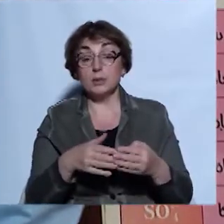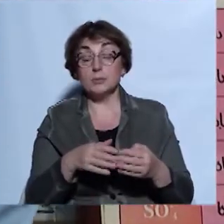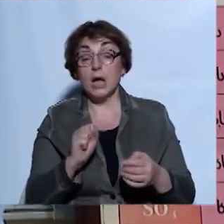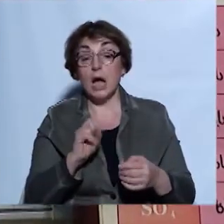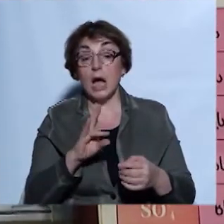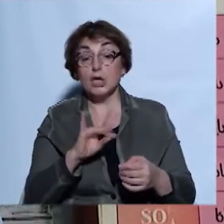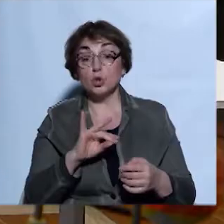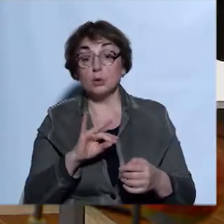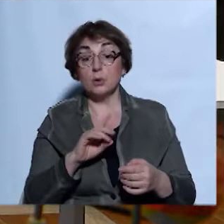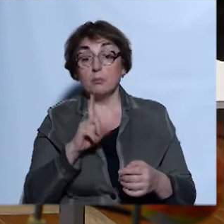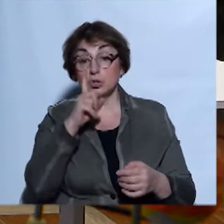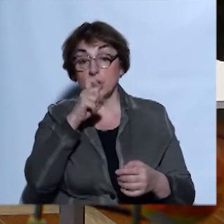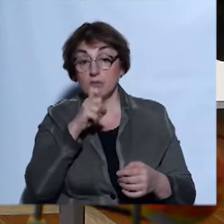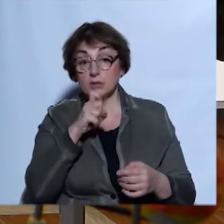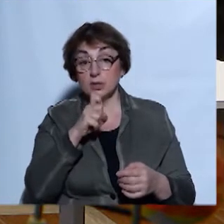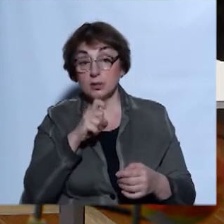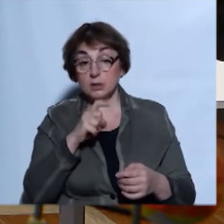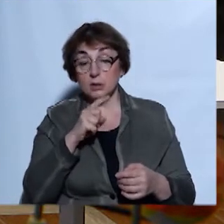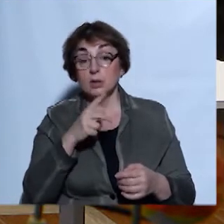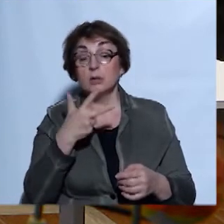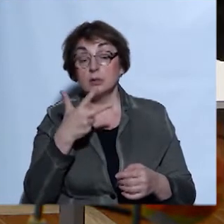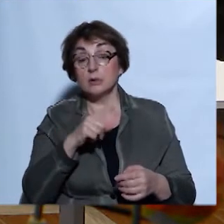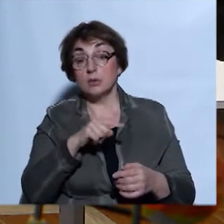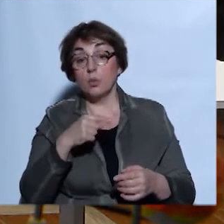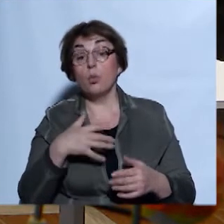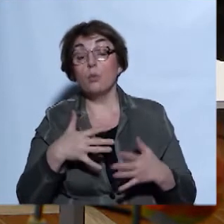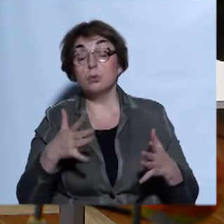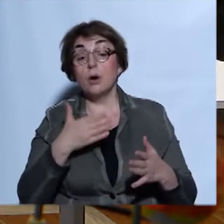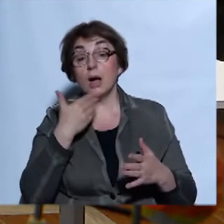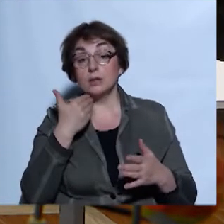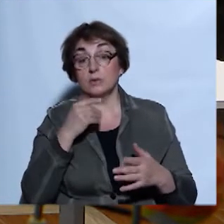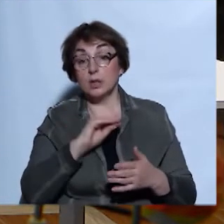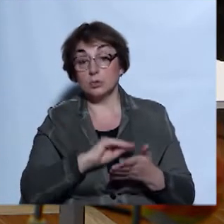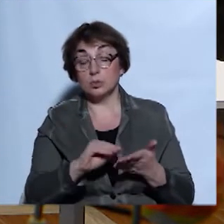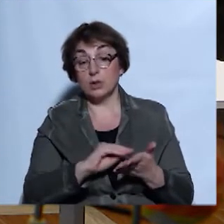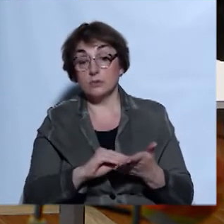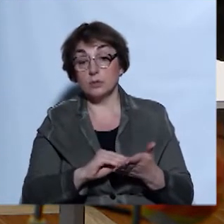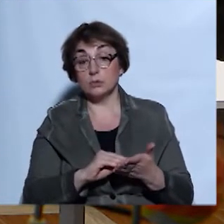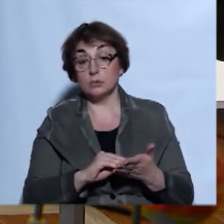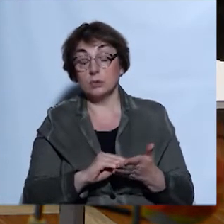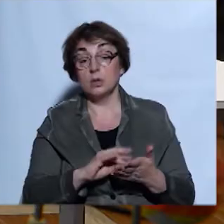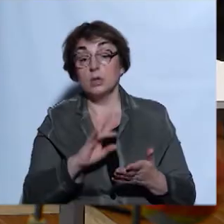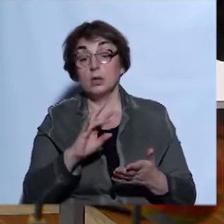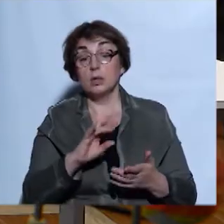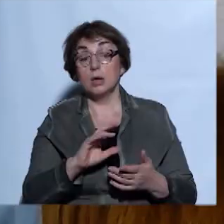HNO2-ით მიიღება გლიცეროლის Trinitrati.